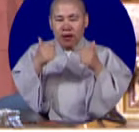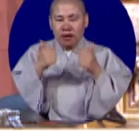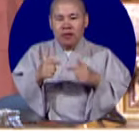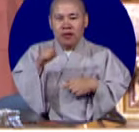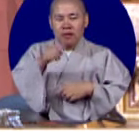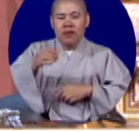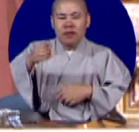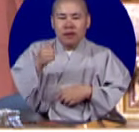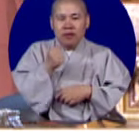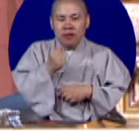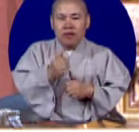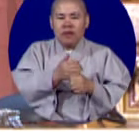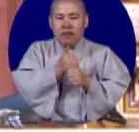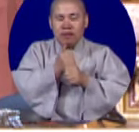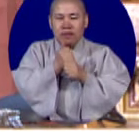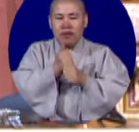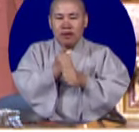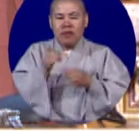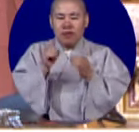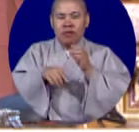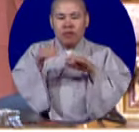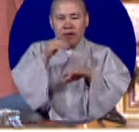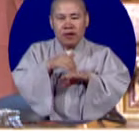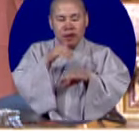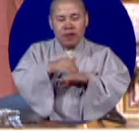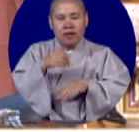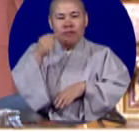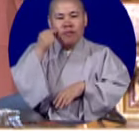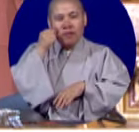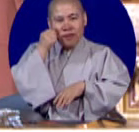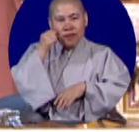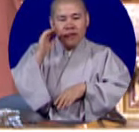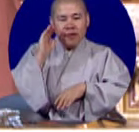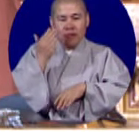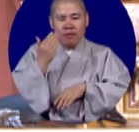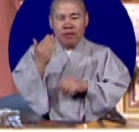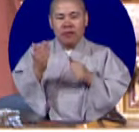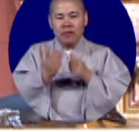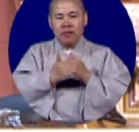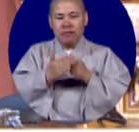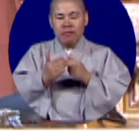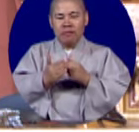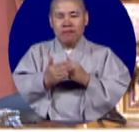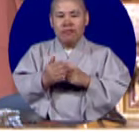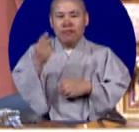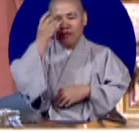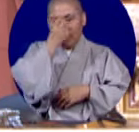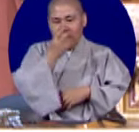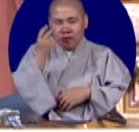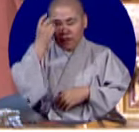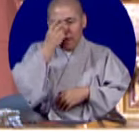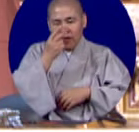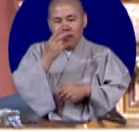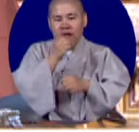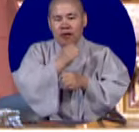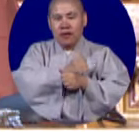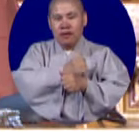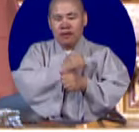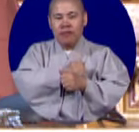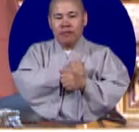의존하고 매달려서 수행을 못 하게 되는 거거든요. 그래서 그 관찰을